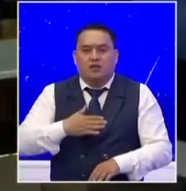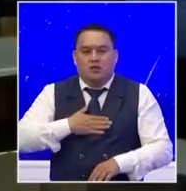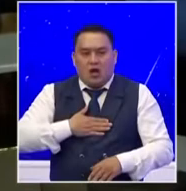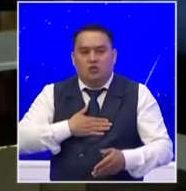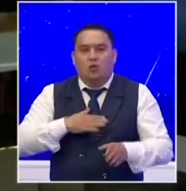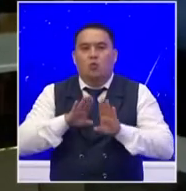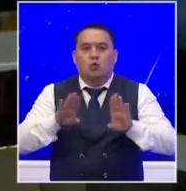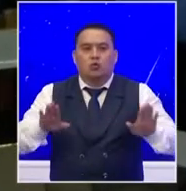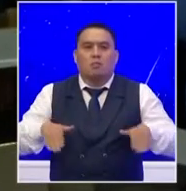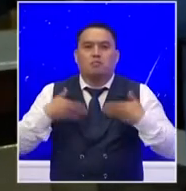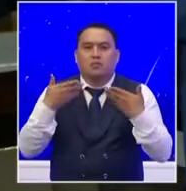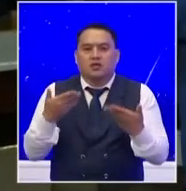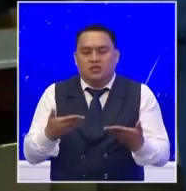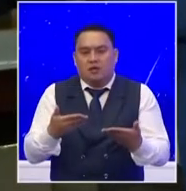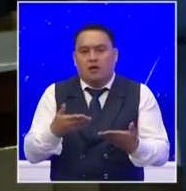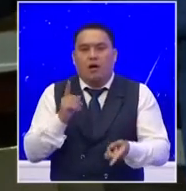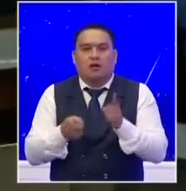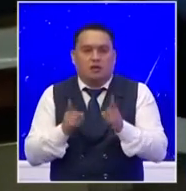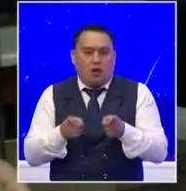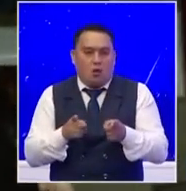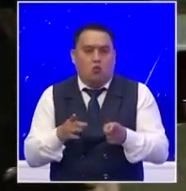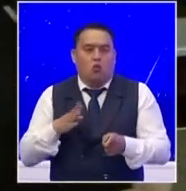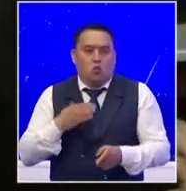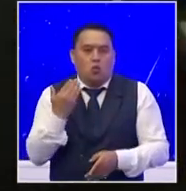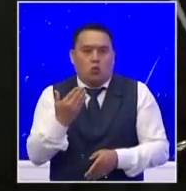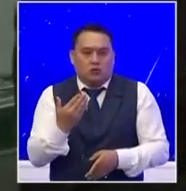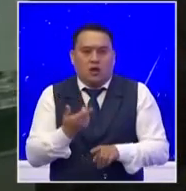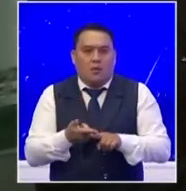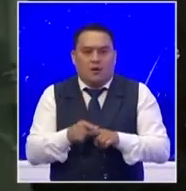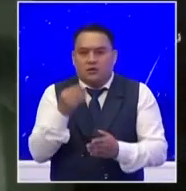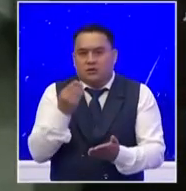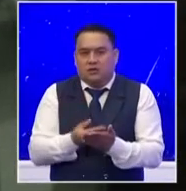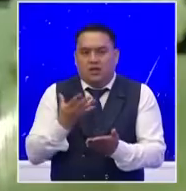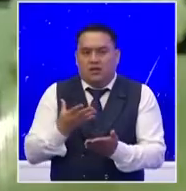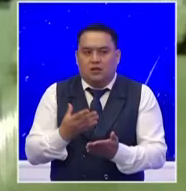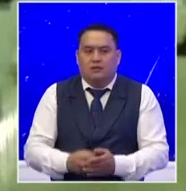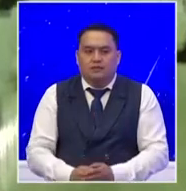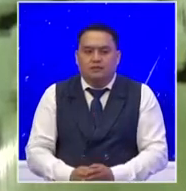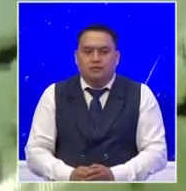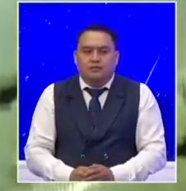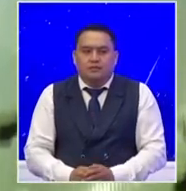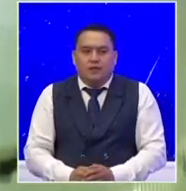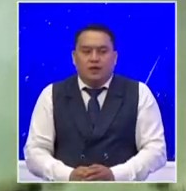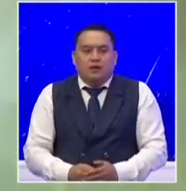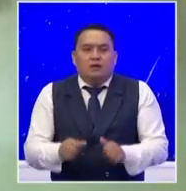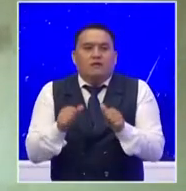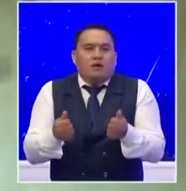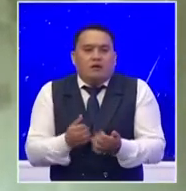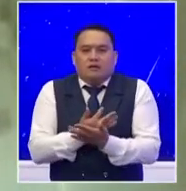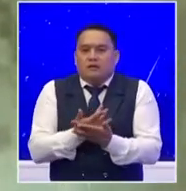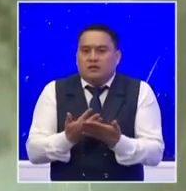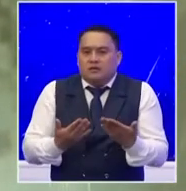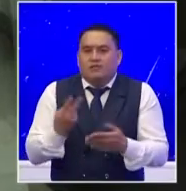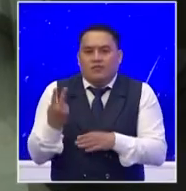музее представлен оригинал винтовки, к тому же он является одним из самых ценных экспонатов. Артефакты времен Второй мировой